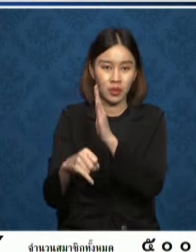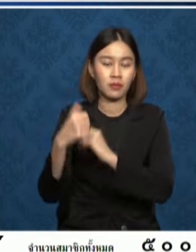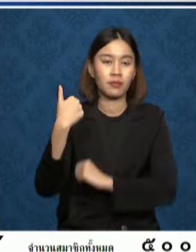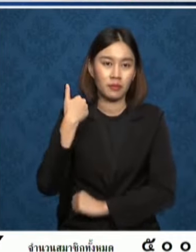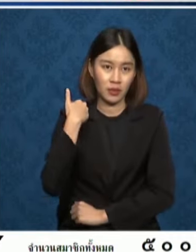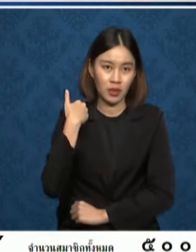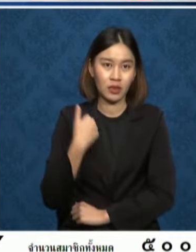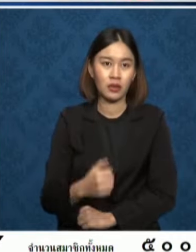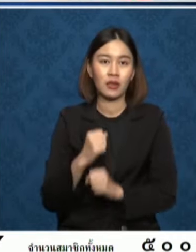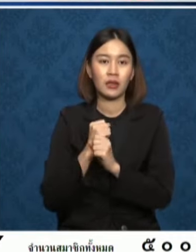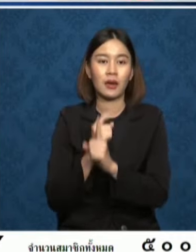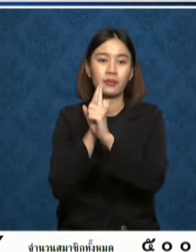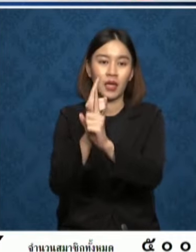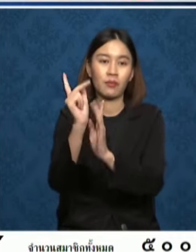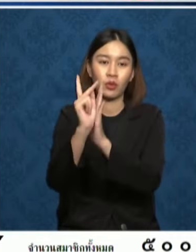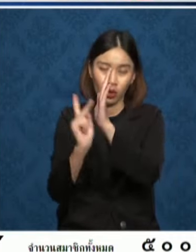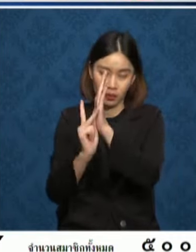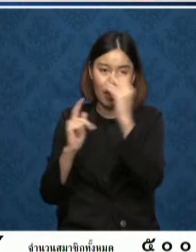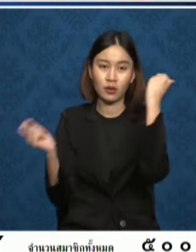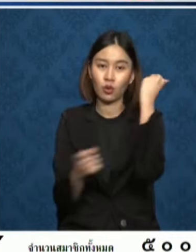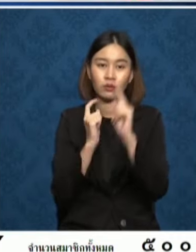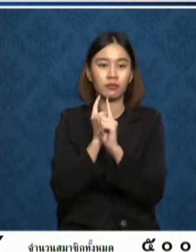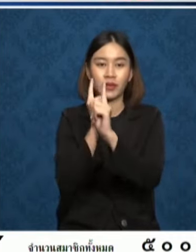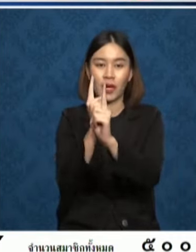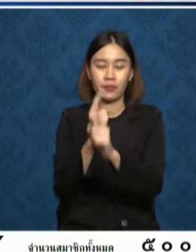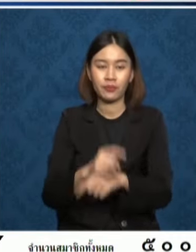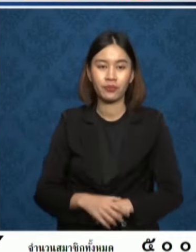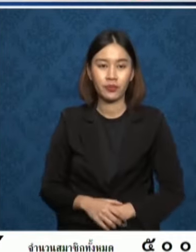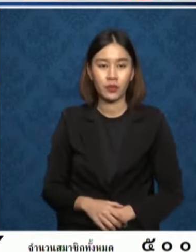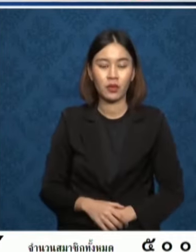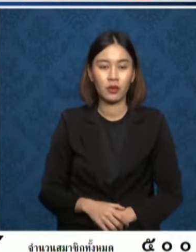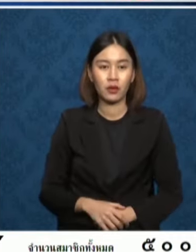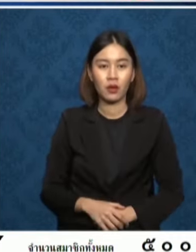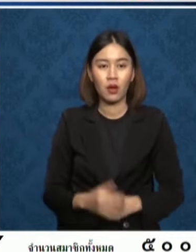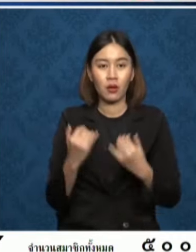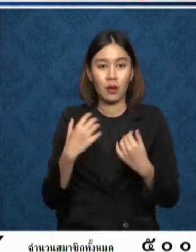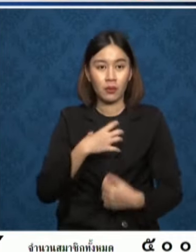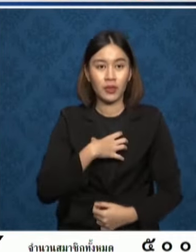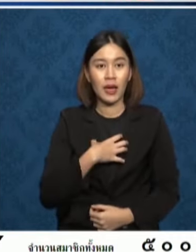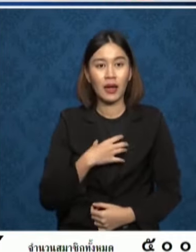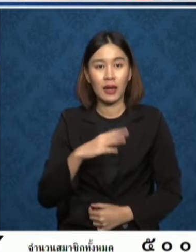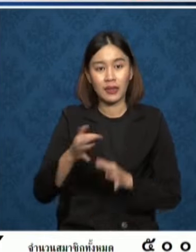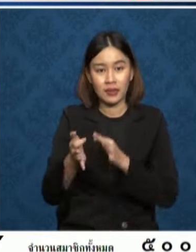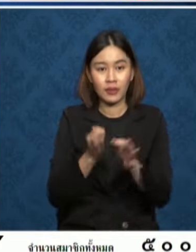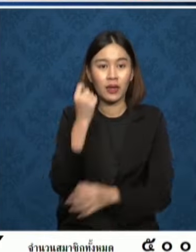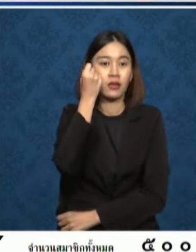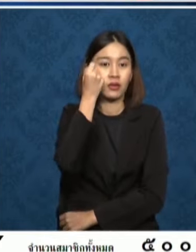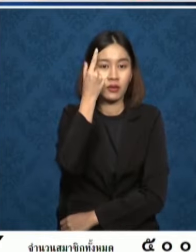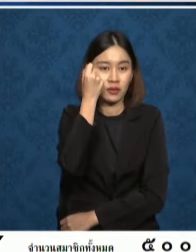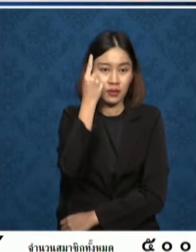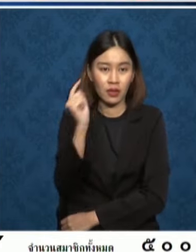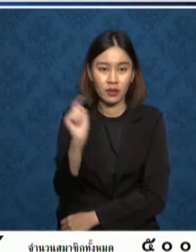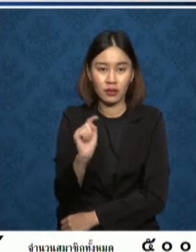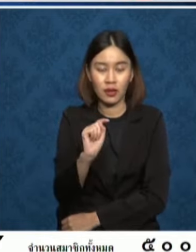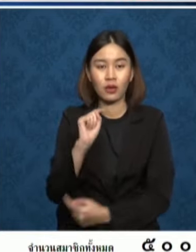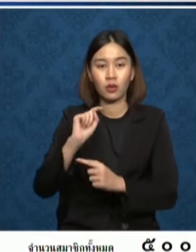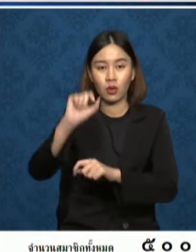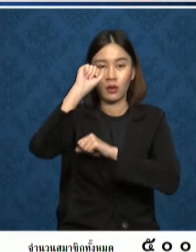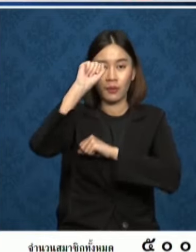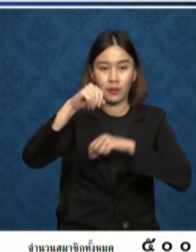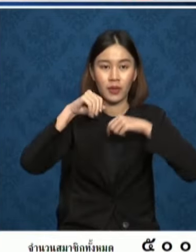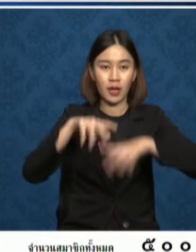ก็ต้องดำเนินการตามกฎหมายปกติไปซึ่งนี้ซึ่งส่วนนี้ผมอยากจะทำความเข้าใจด้วยนะครับว่าเ่อการประกาศ